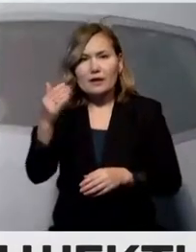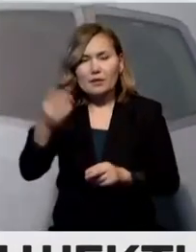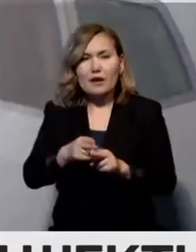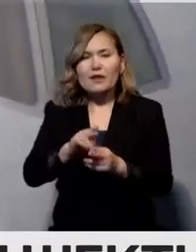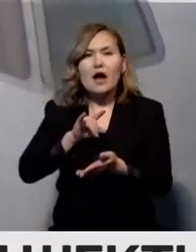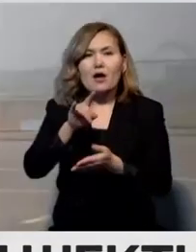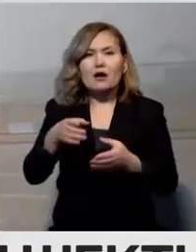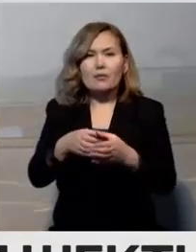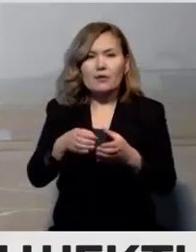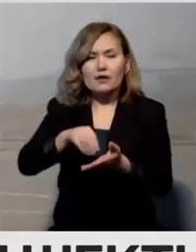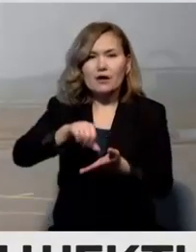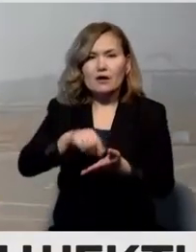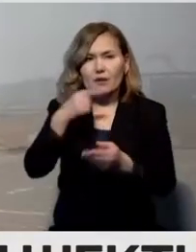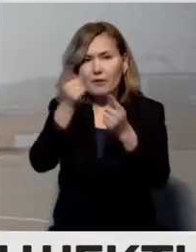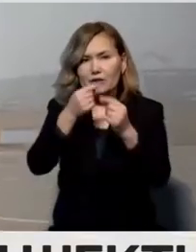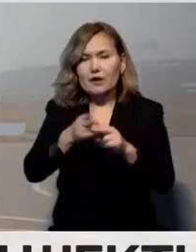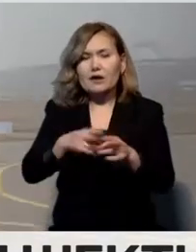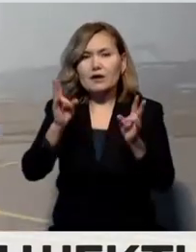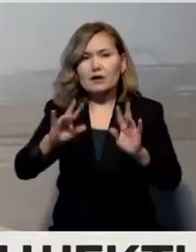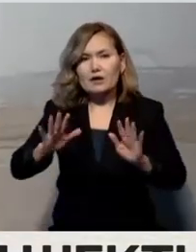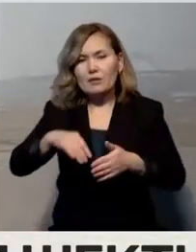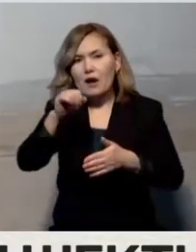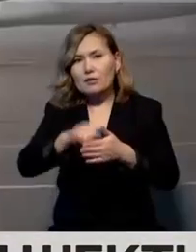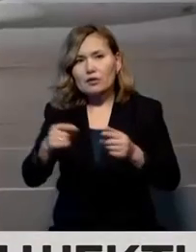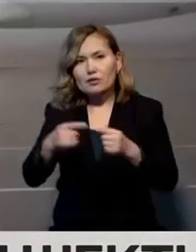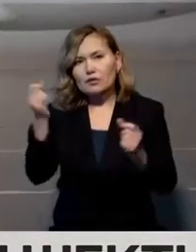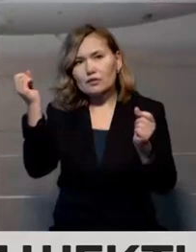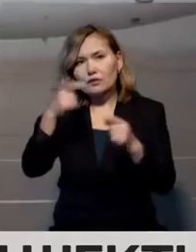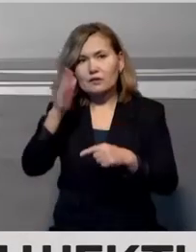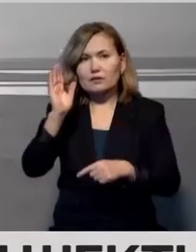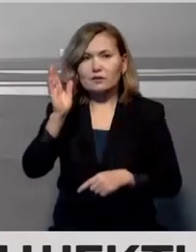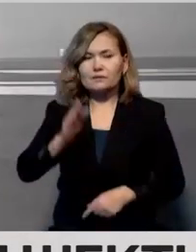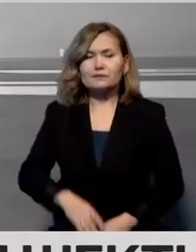Әуе компаниясы өкілінің айтуынша оқиғаның мен-жайы тексерілетін болады.